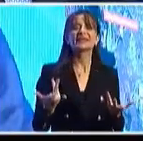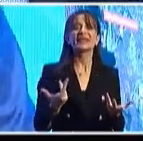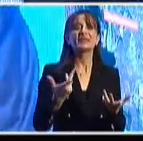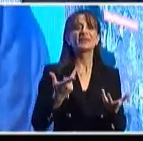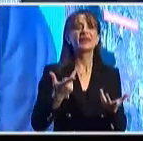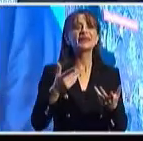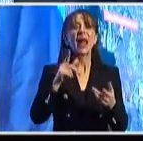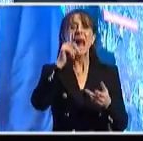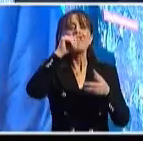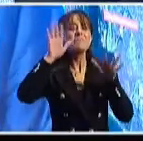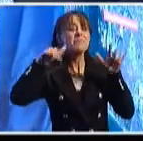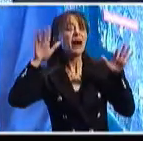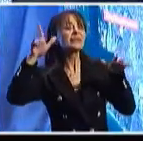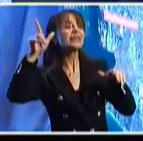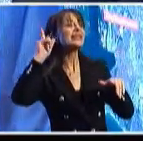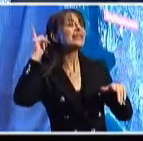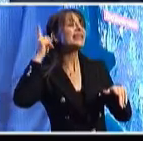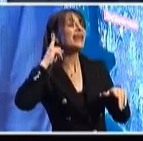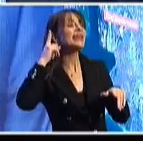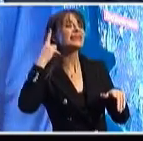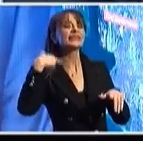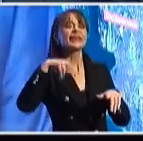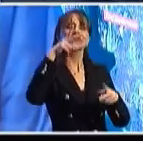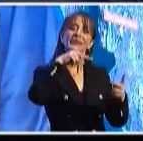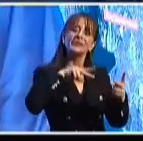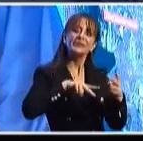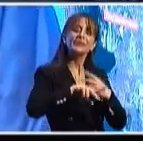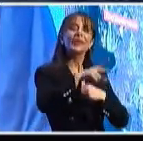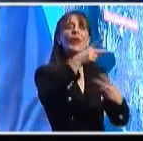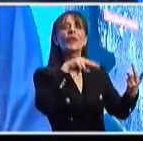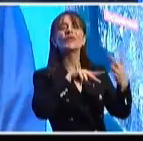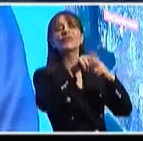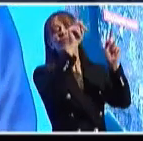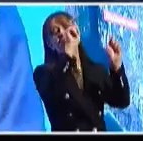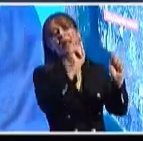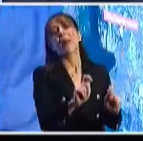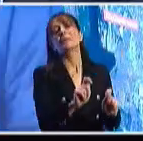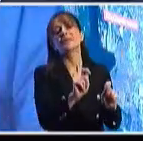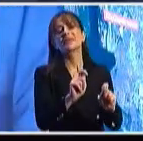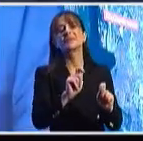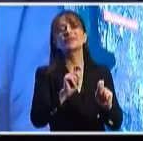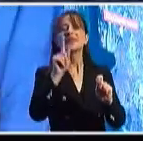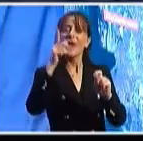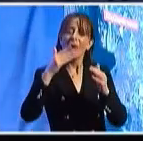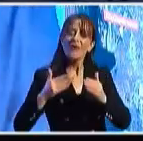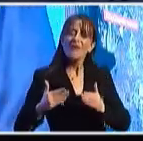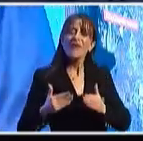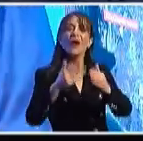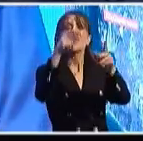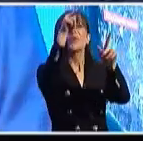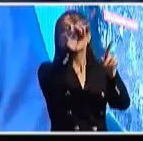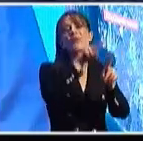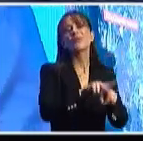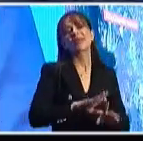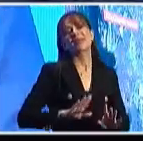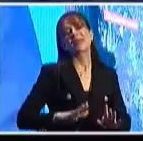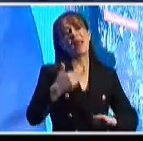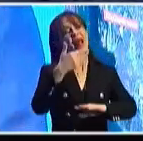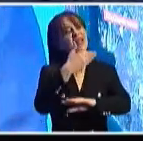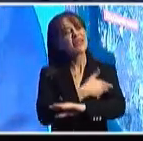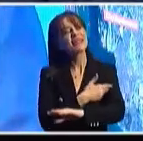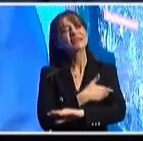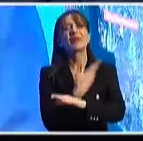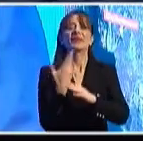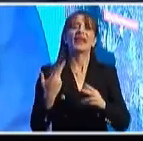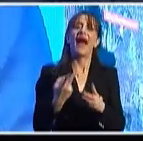martıların sesleri içerisinde yolculuk yaptığımız yolcu o vapurumuzu da inşallah hizmete